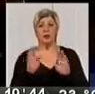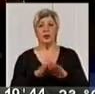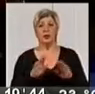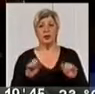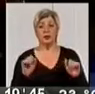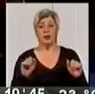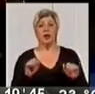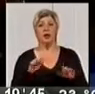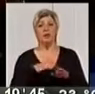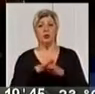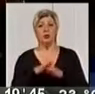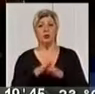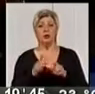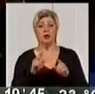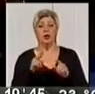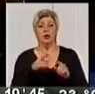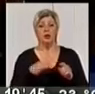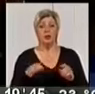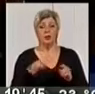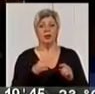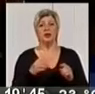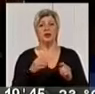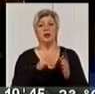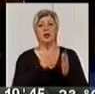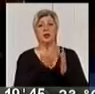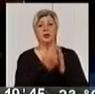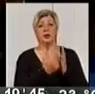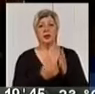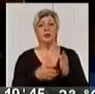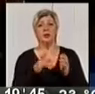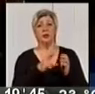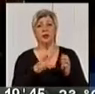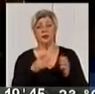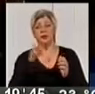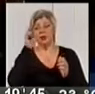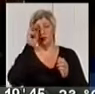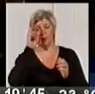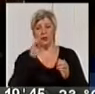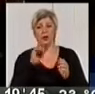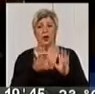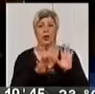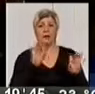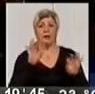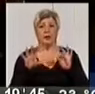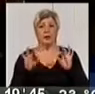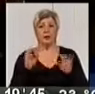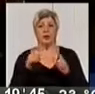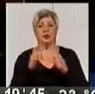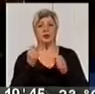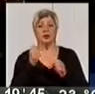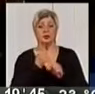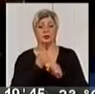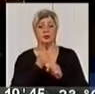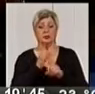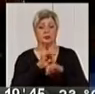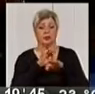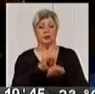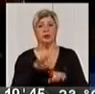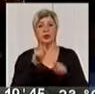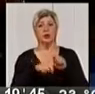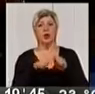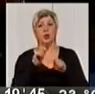чином і по обласній програмі, і по районі, і по державній. Відбір здійснюється комісією дитини. Тому